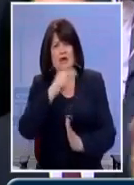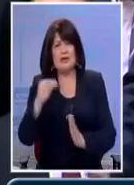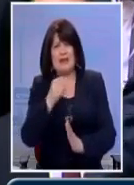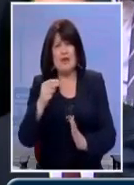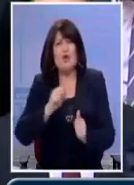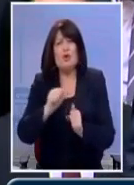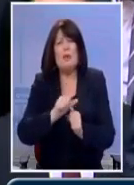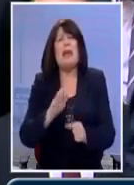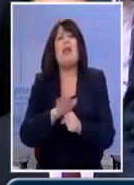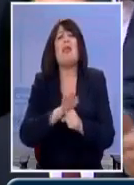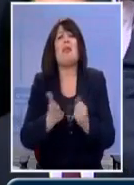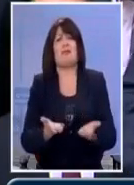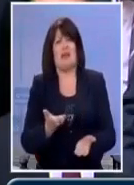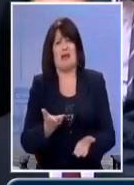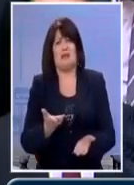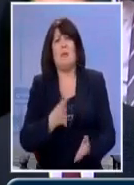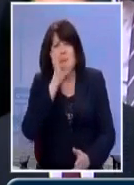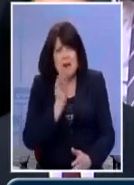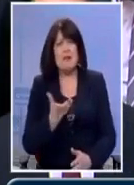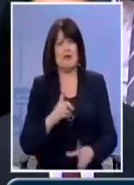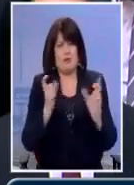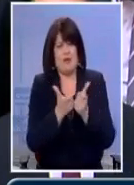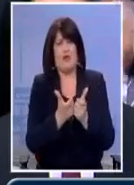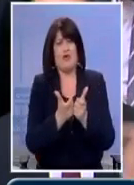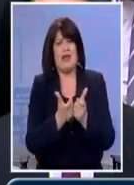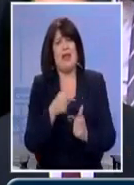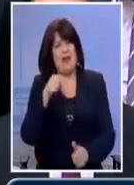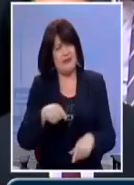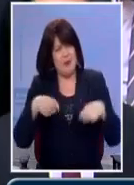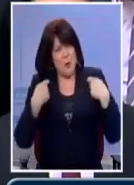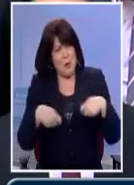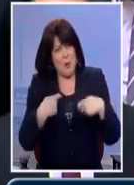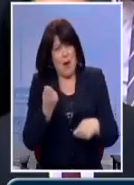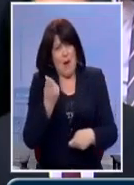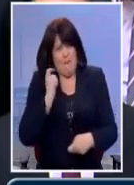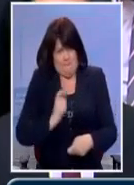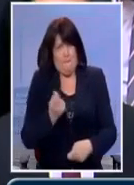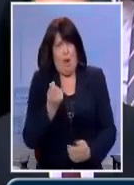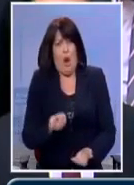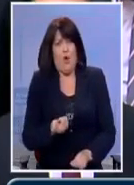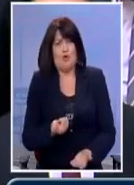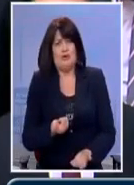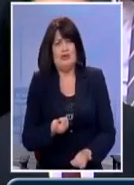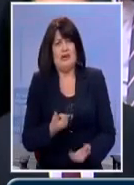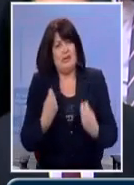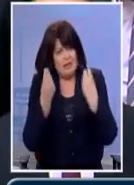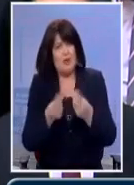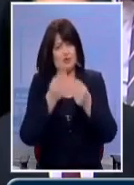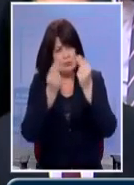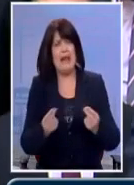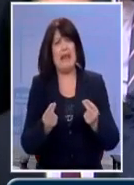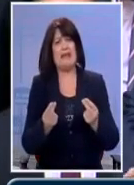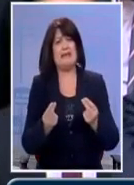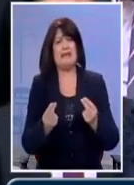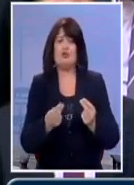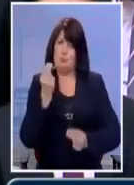ίσα ίσα τα βγάζει πέρα. Αυτή είναι η πραγματικότητα. Αυτοί είναι οι πλούσιοι από τους οποίους θα δινόταν λύση στο οικονομικό